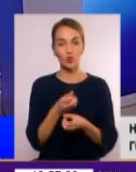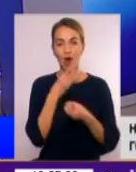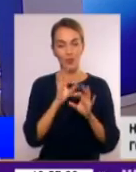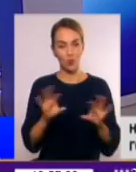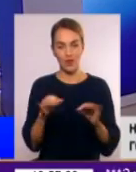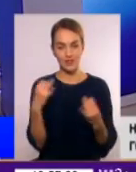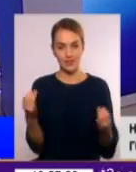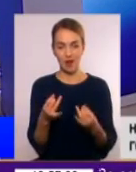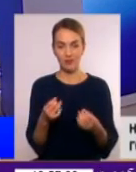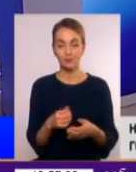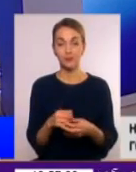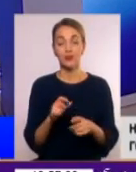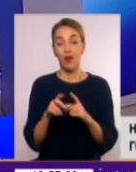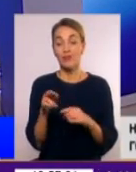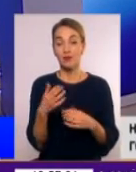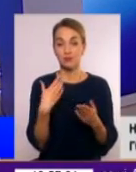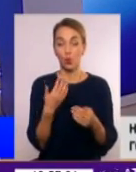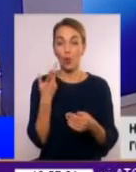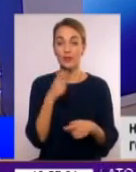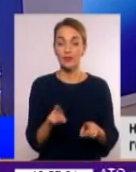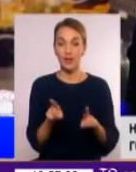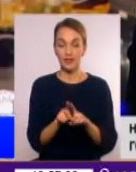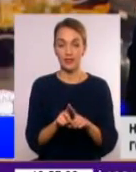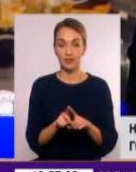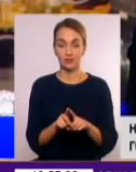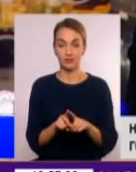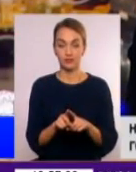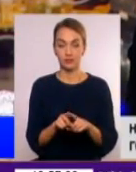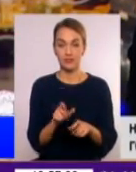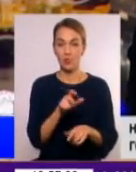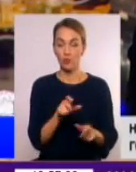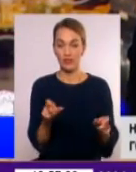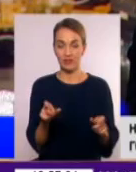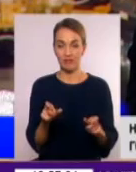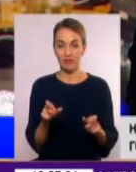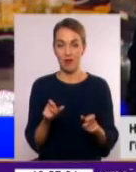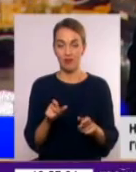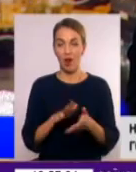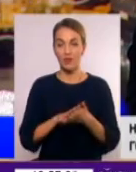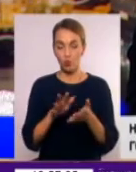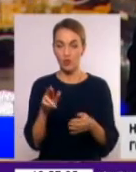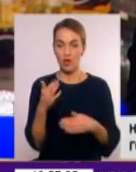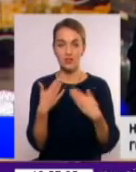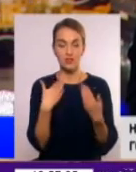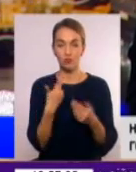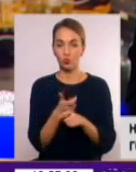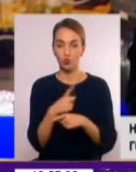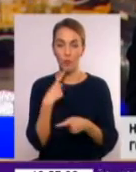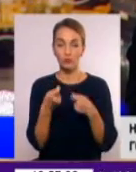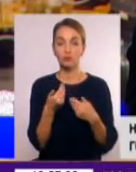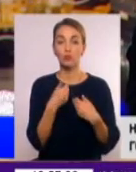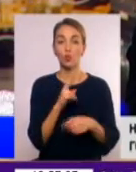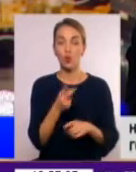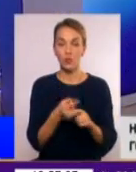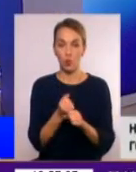Цікаво. Тому я до цього ставлюсь, коли на таких силовиків катять бочку, я до цього ставлюсь дуже обережно. Я хочу з'ясувати, хто це